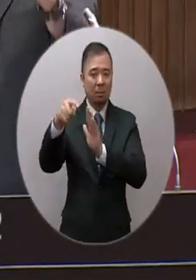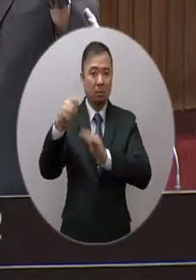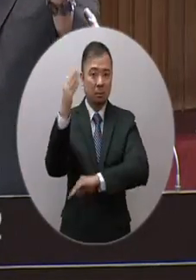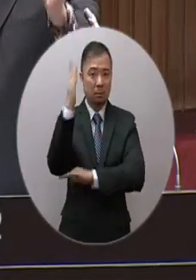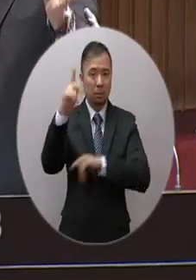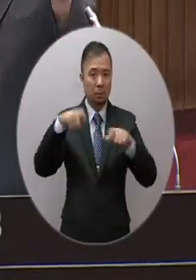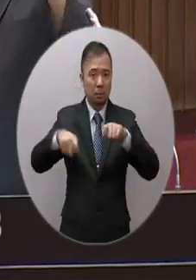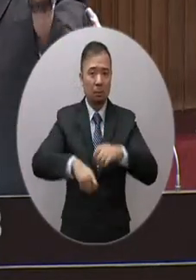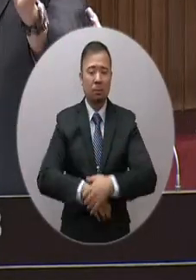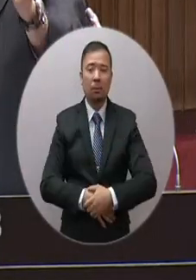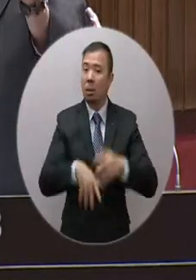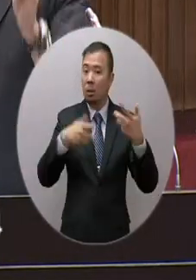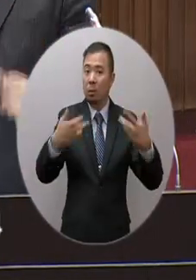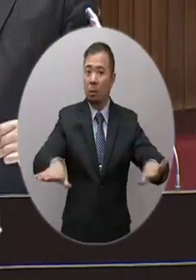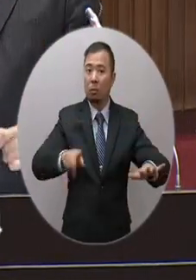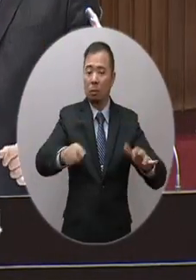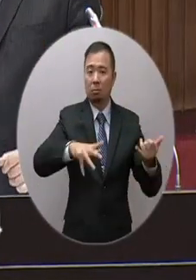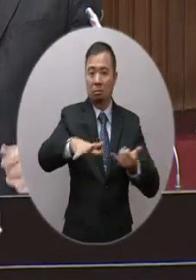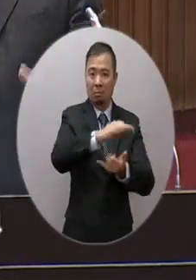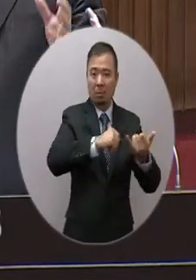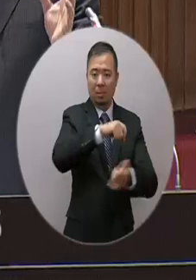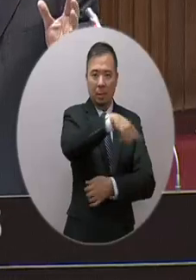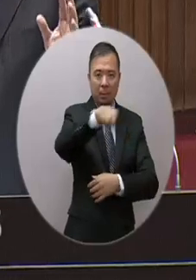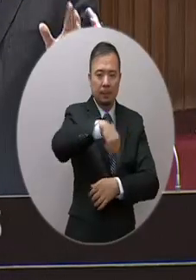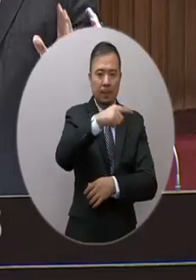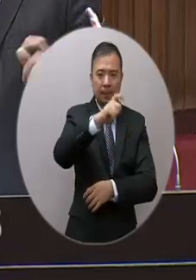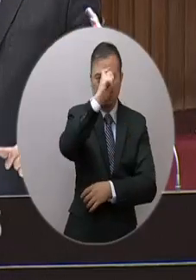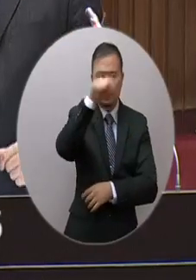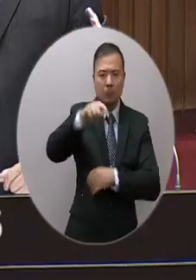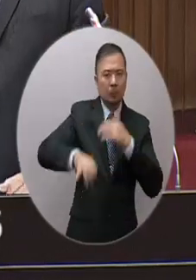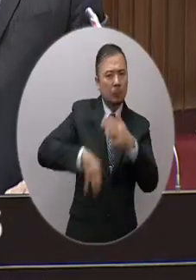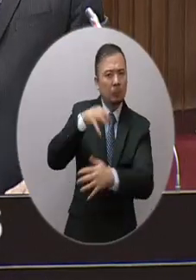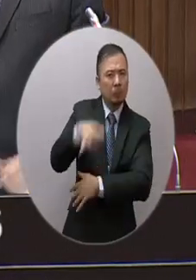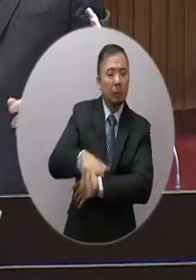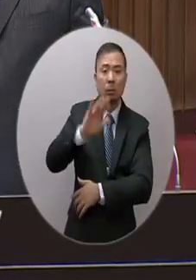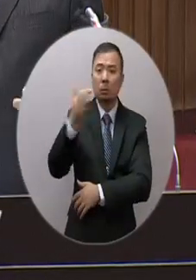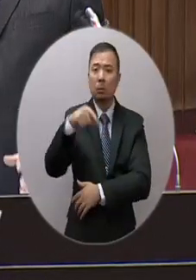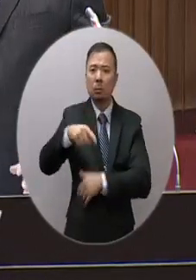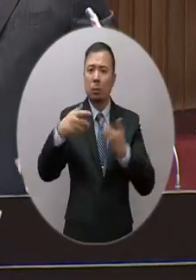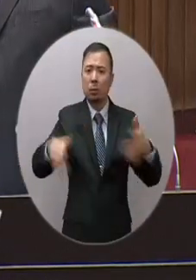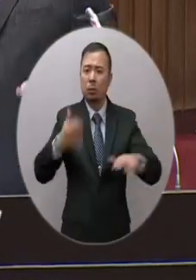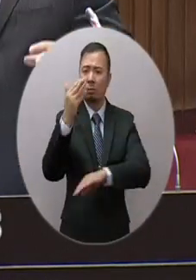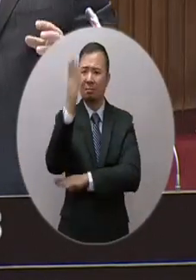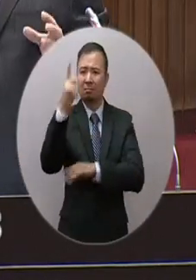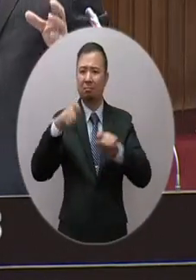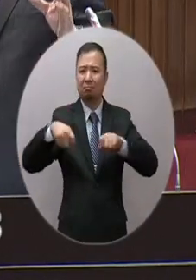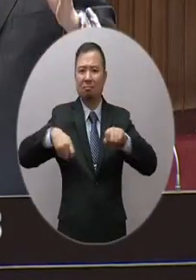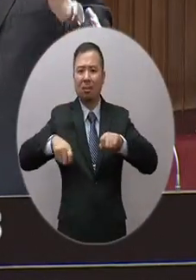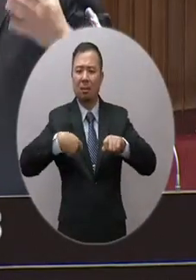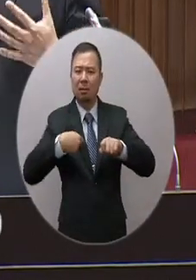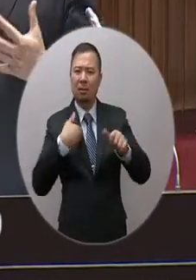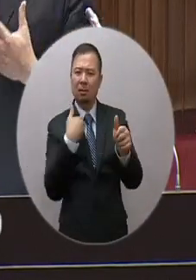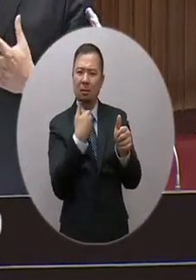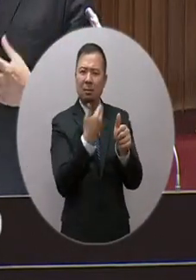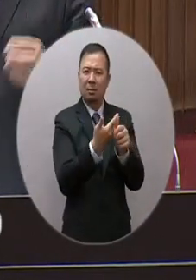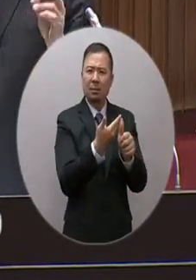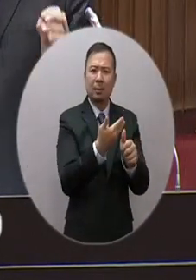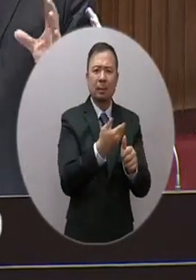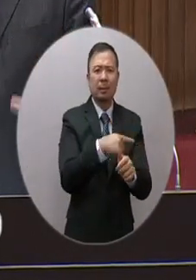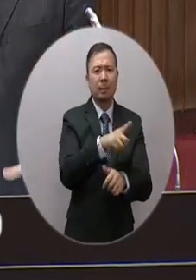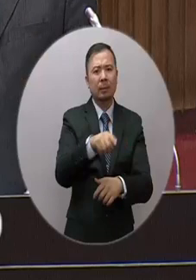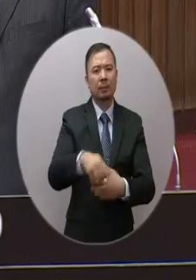很多也台湾人民也很想去响应，但是很多政策却变成喉音。